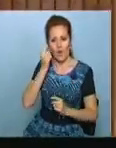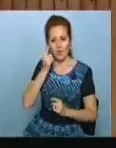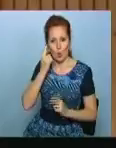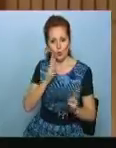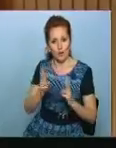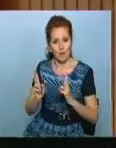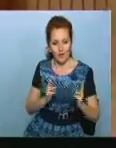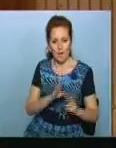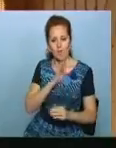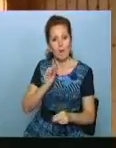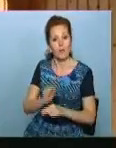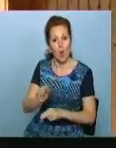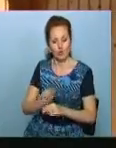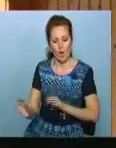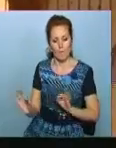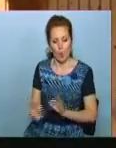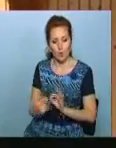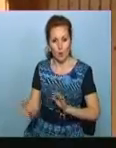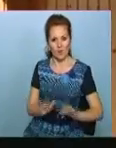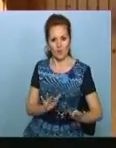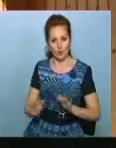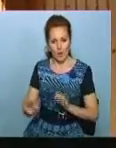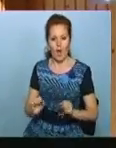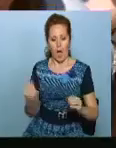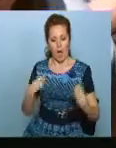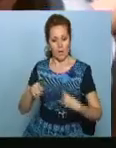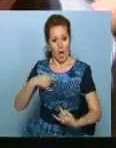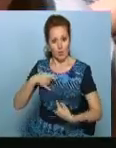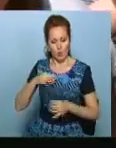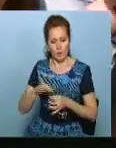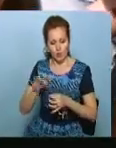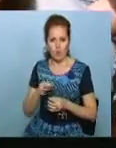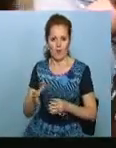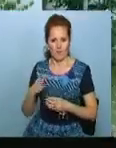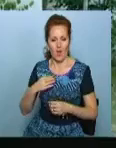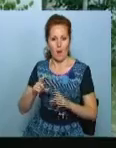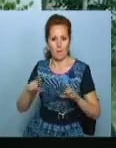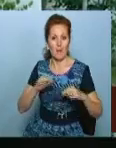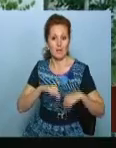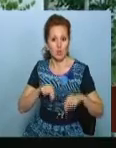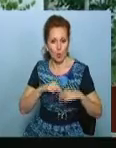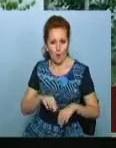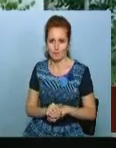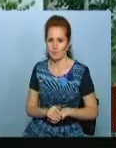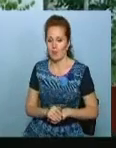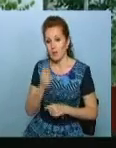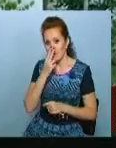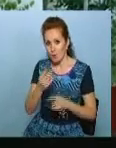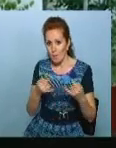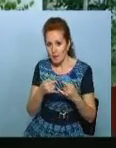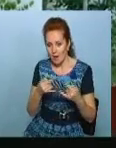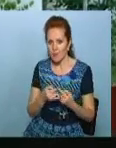мама. Музыку и движение подбирает сама, а яркие восточные костюмы помогают шить в мастерской. По телевизору смотрю, и